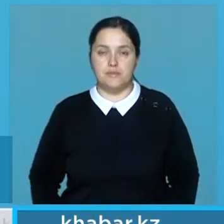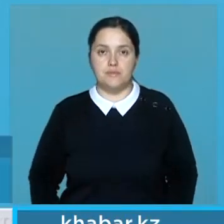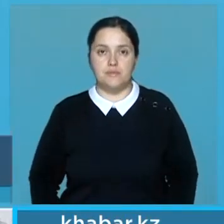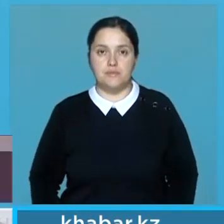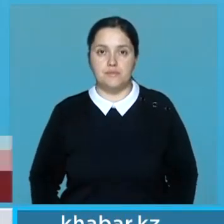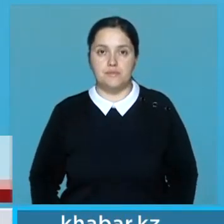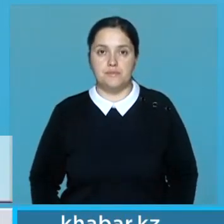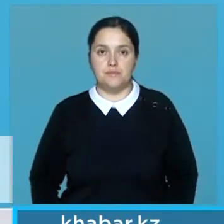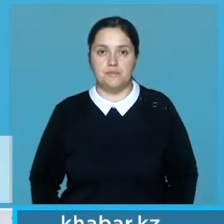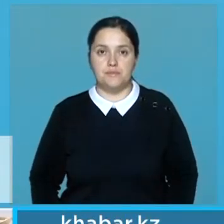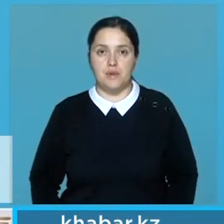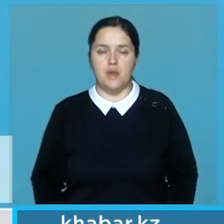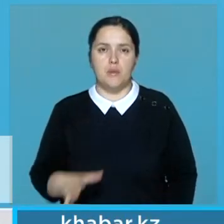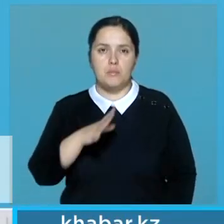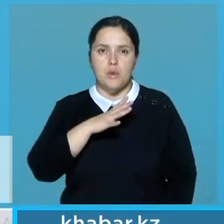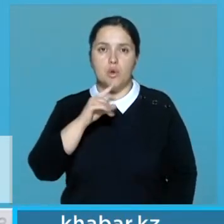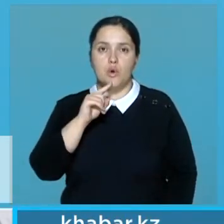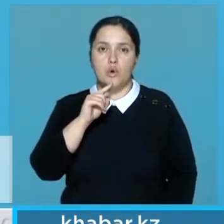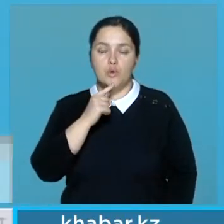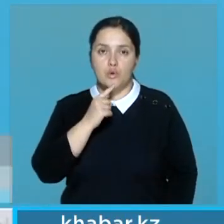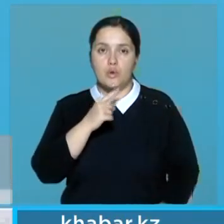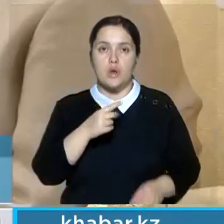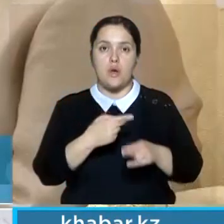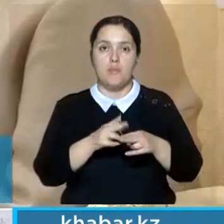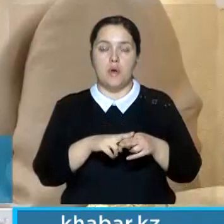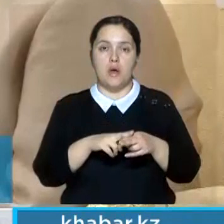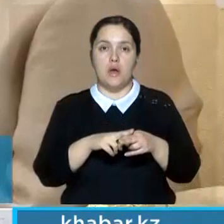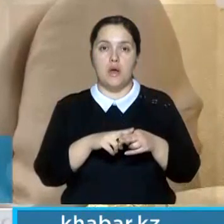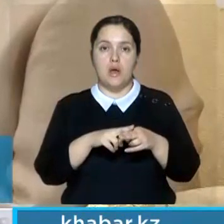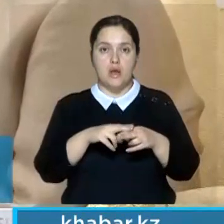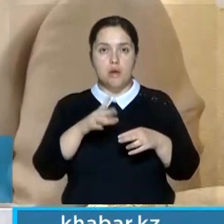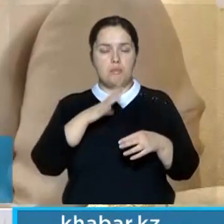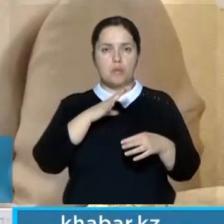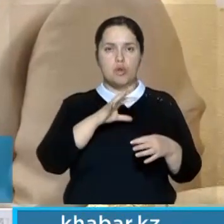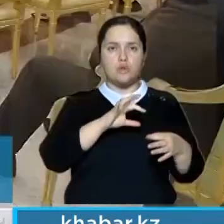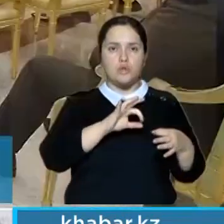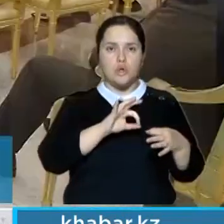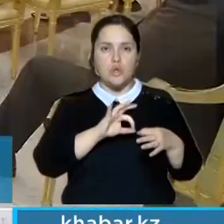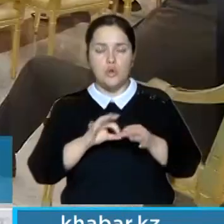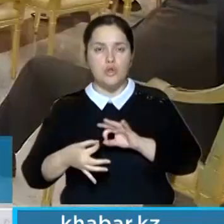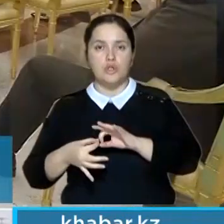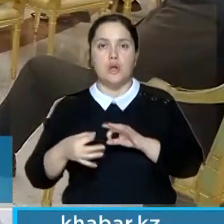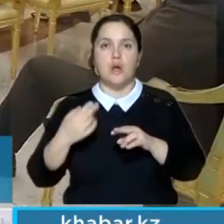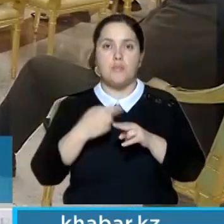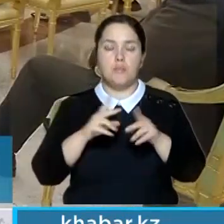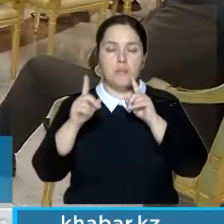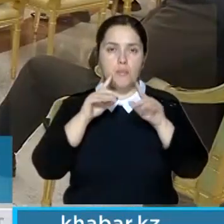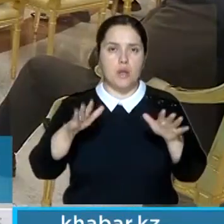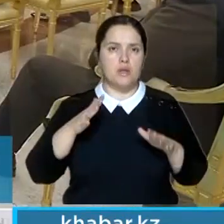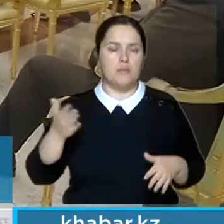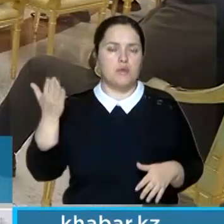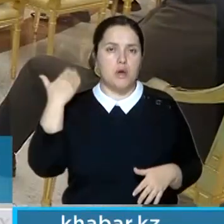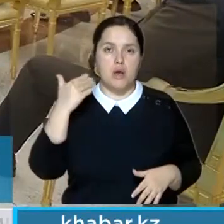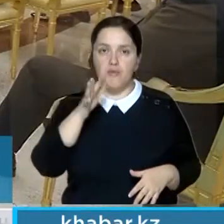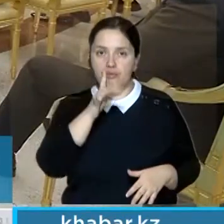Принятие декларации было нелегким делом. Этнодемографическая структура страны была сложной. В Верховном Совете, парламенте того времени и во всем